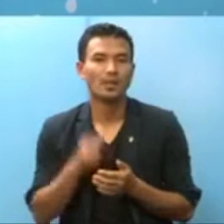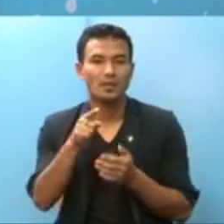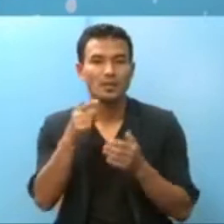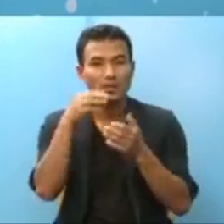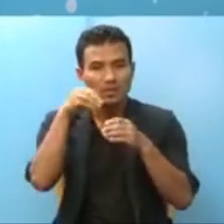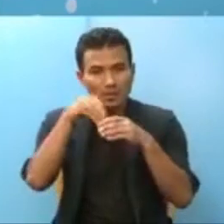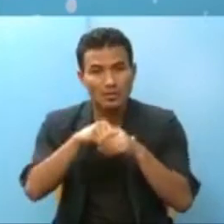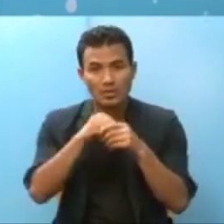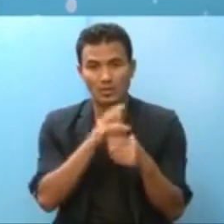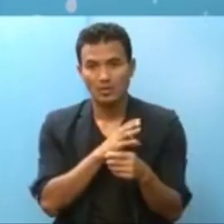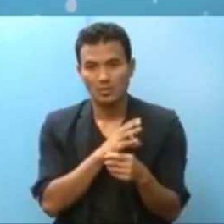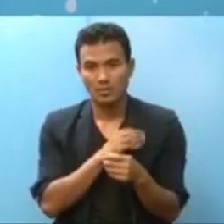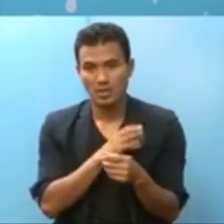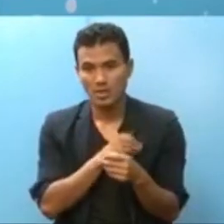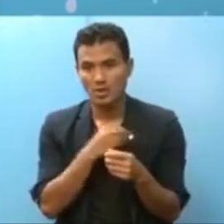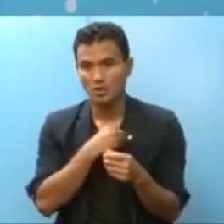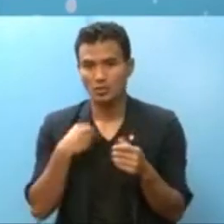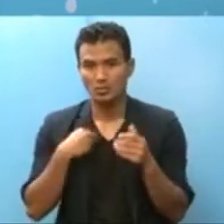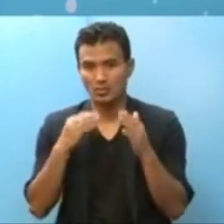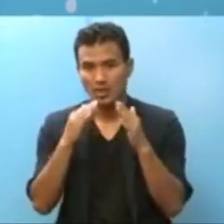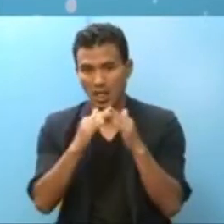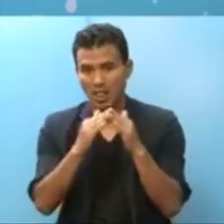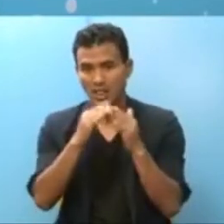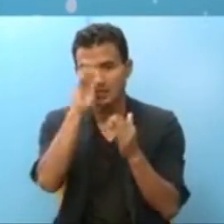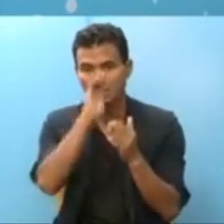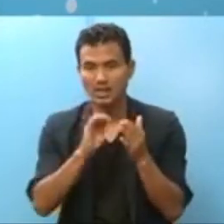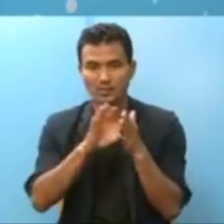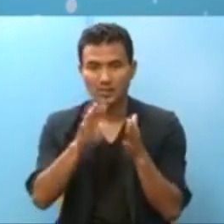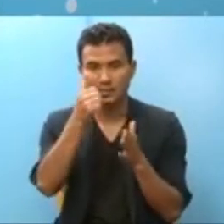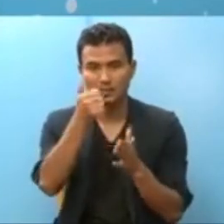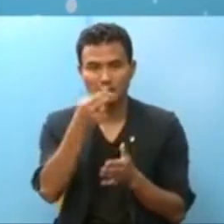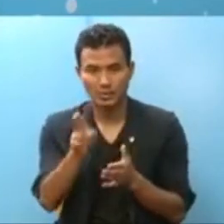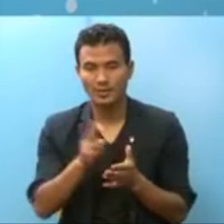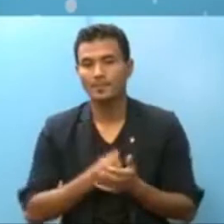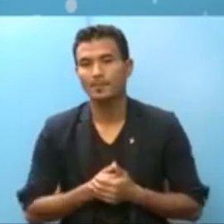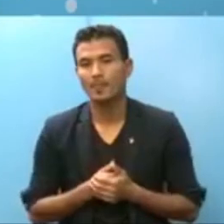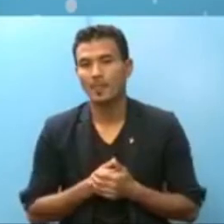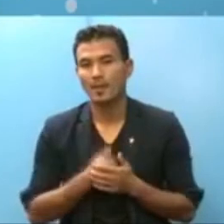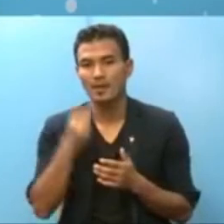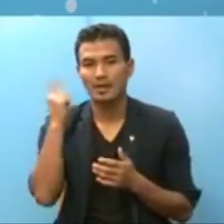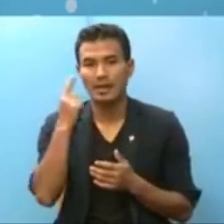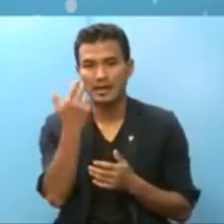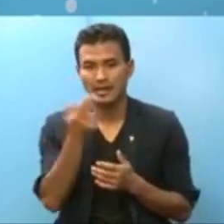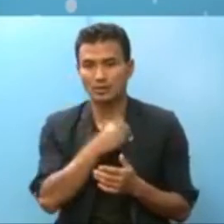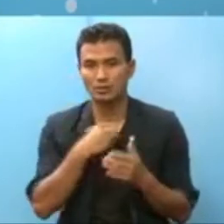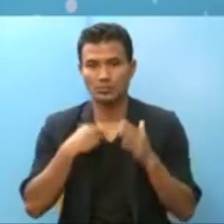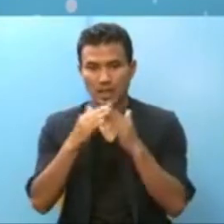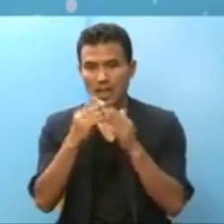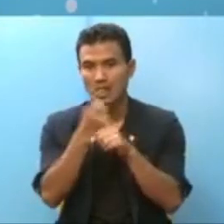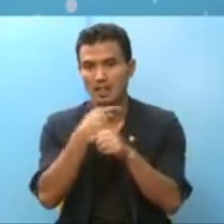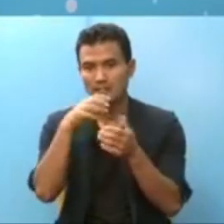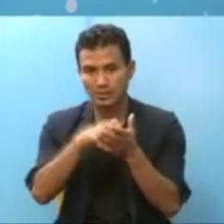मद्दे महेंद्र गिनाई अस्पताल स्वी राहा बाट छा जना नाराइणी अस्पताल बिर्जवन